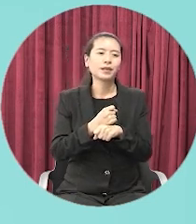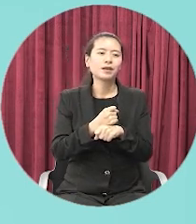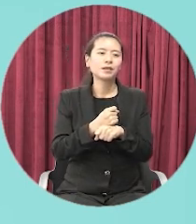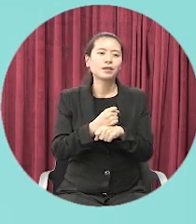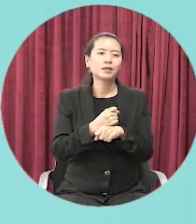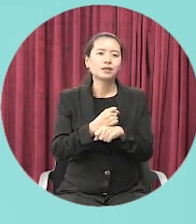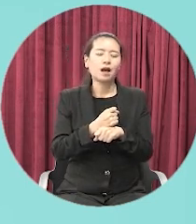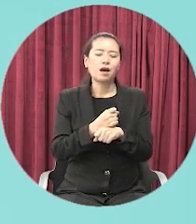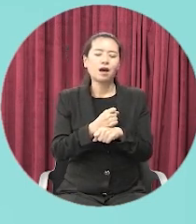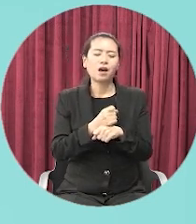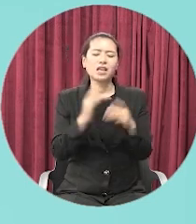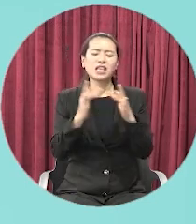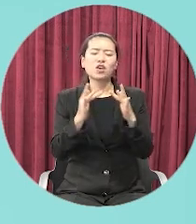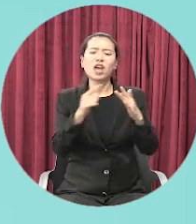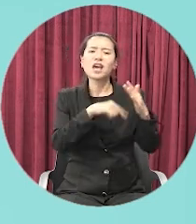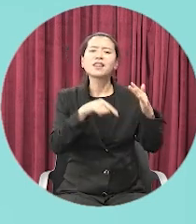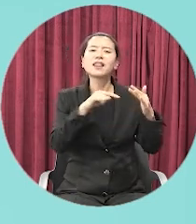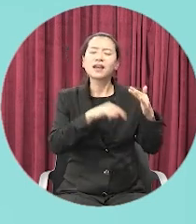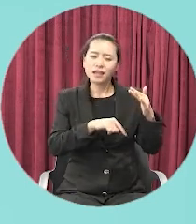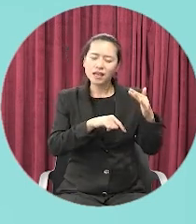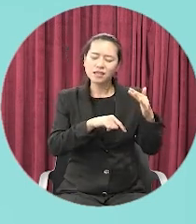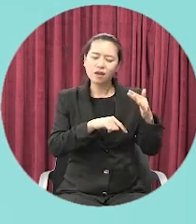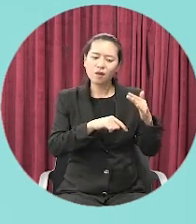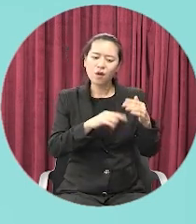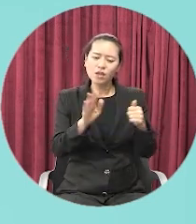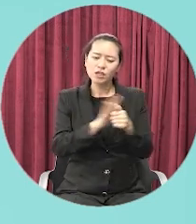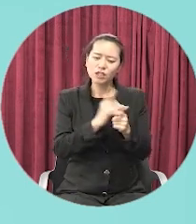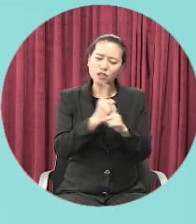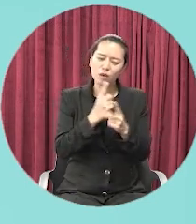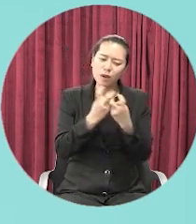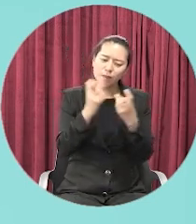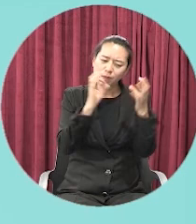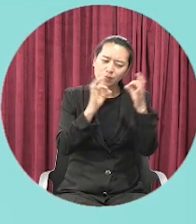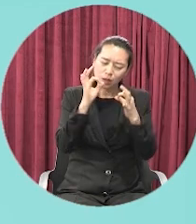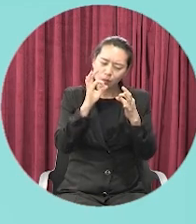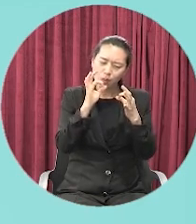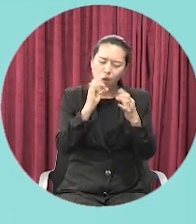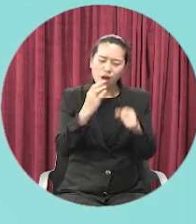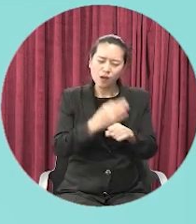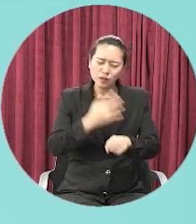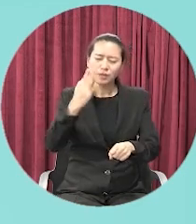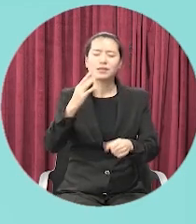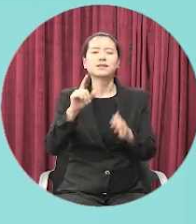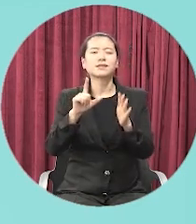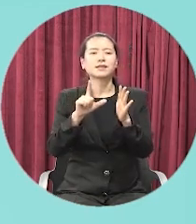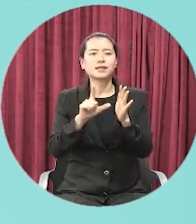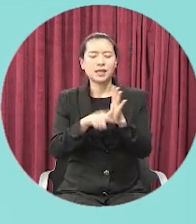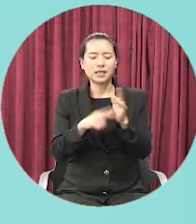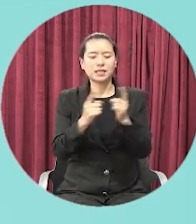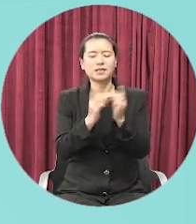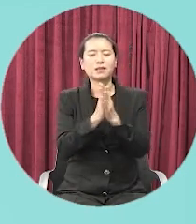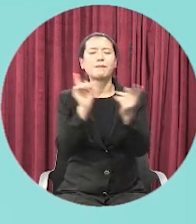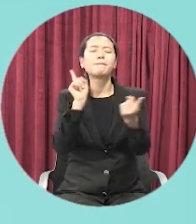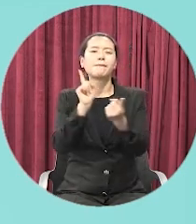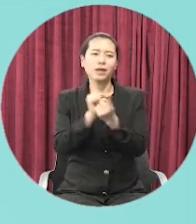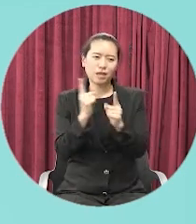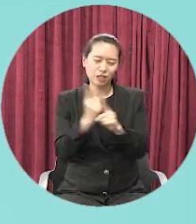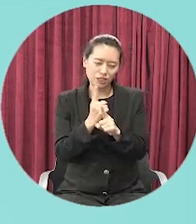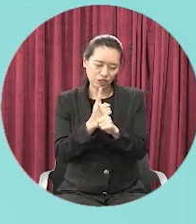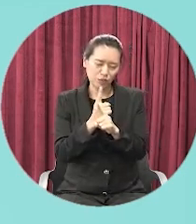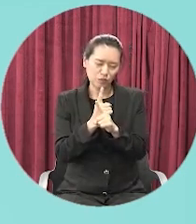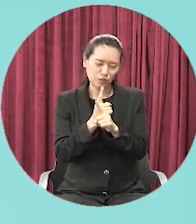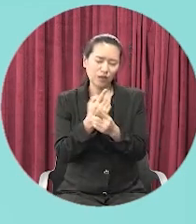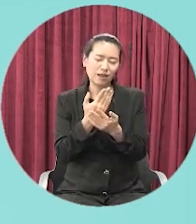전체적으로 뒤에 그래 주시는 거고 또 어쩔 수 없이 대면을 해야될 서비스에 대해서 도 저희가 기회에